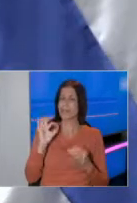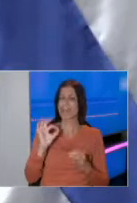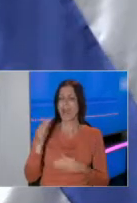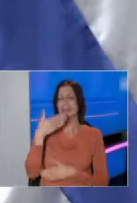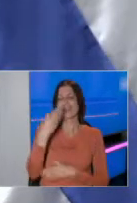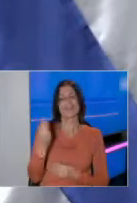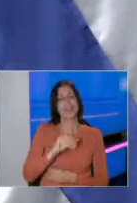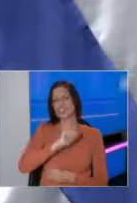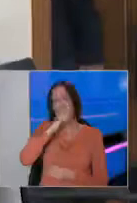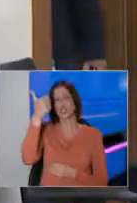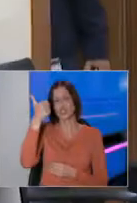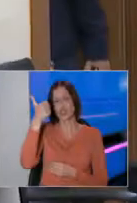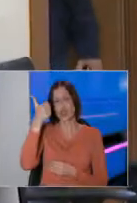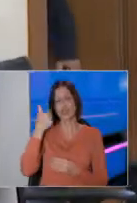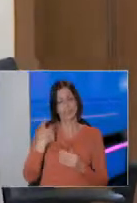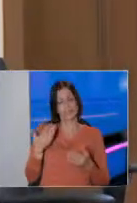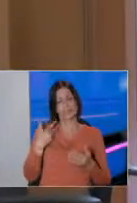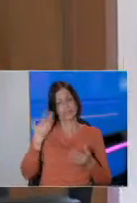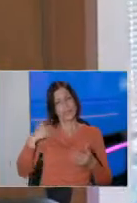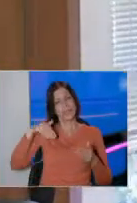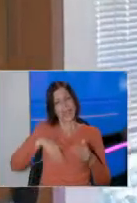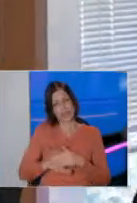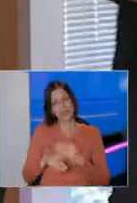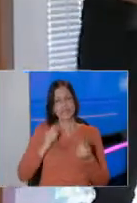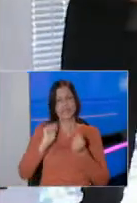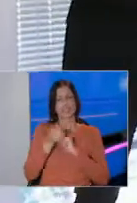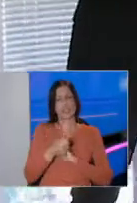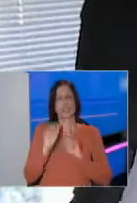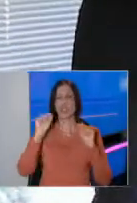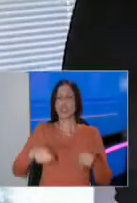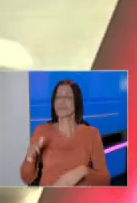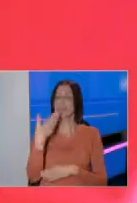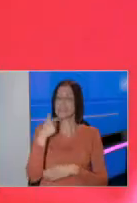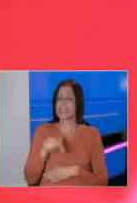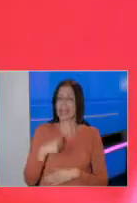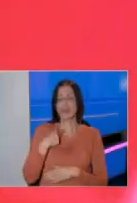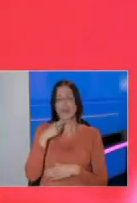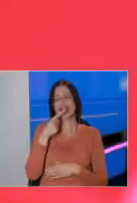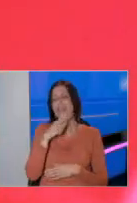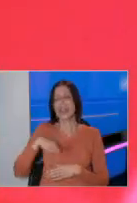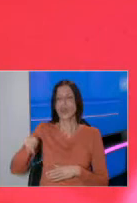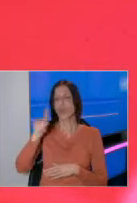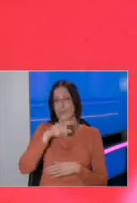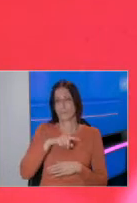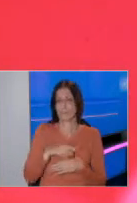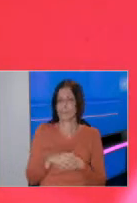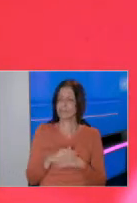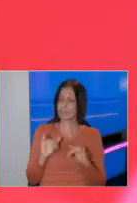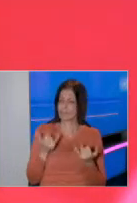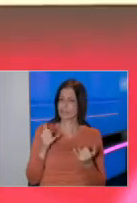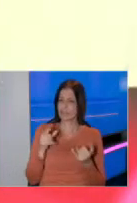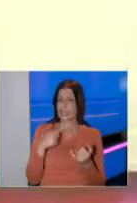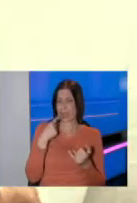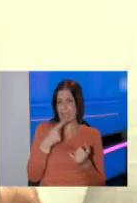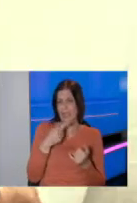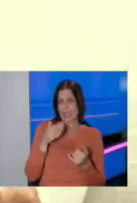לפני הכל והתכנסו תחתנו ונלך ונשנה שלטון במדינת ישראל. אני קורא לכל הגוף. כך